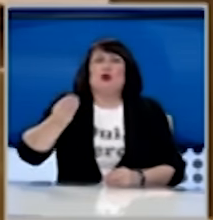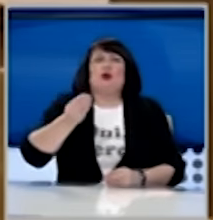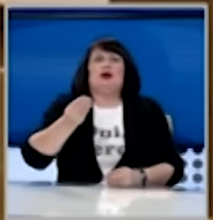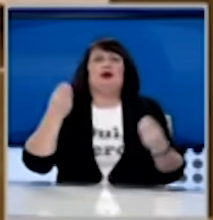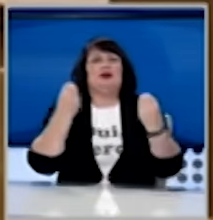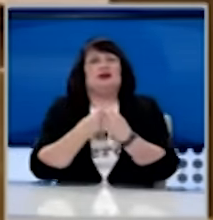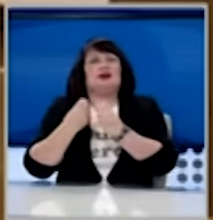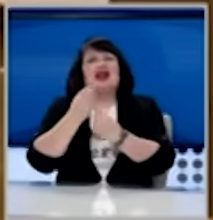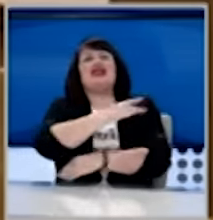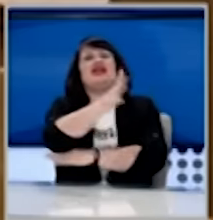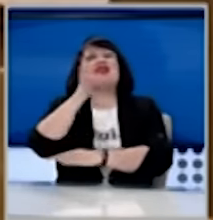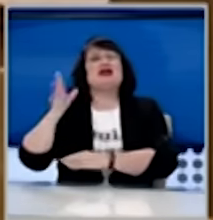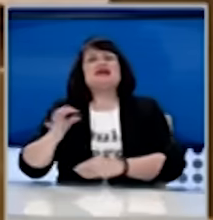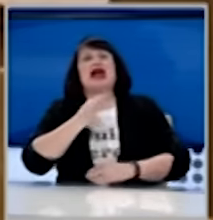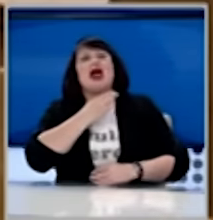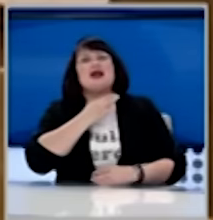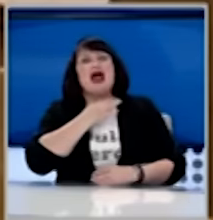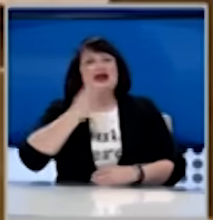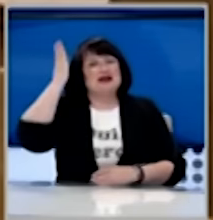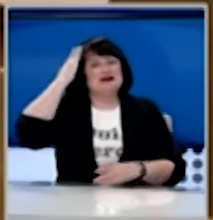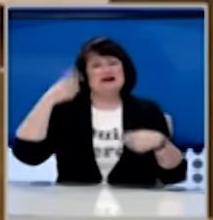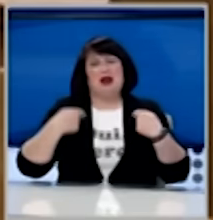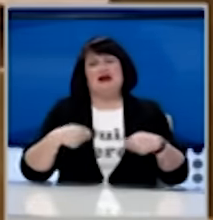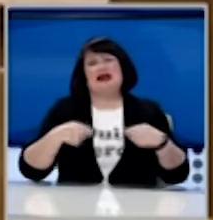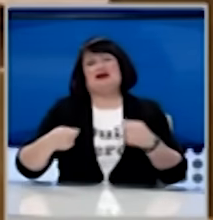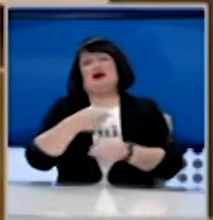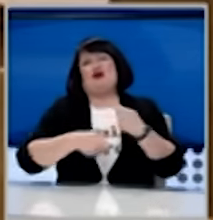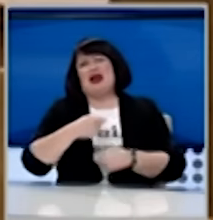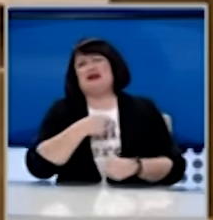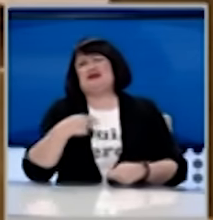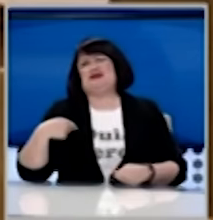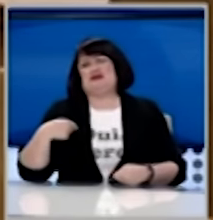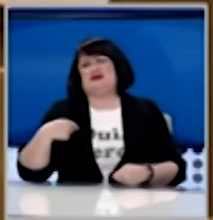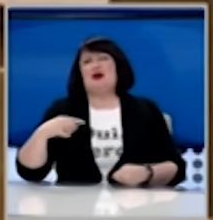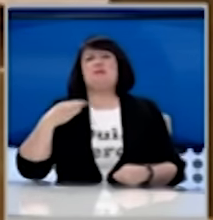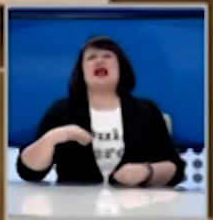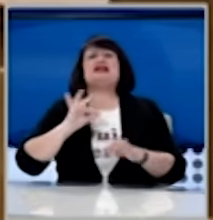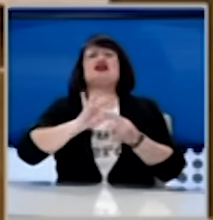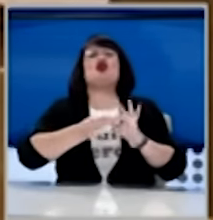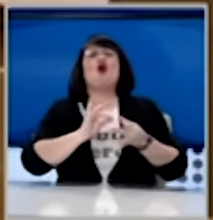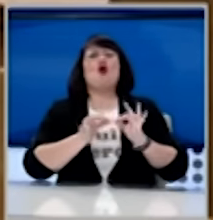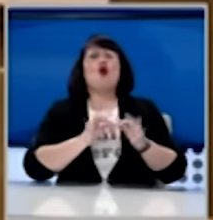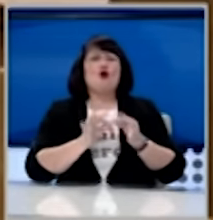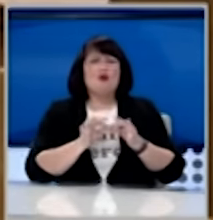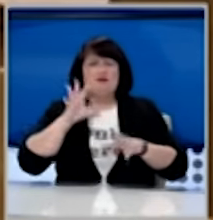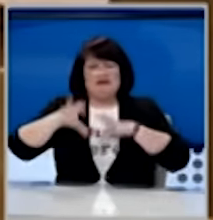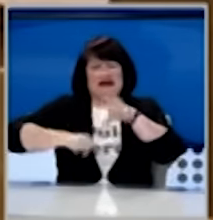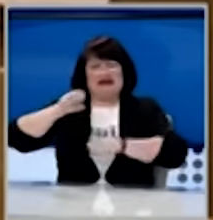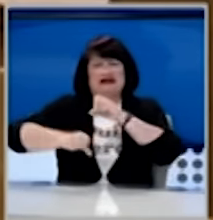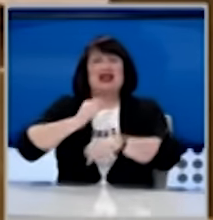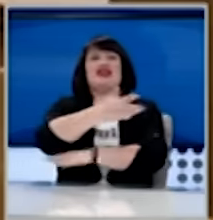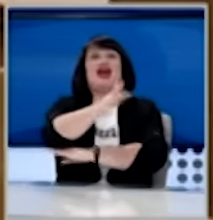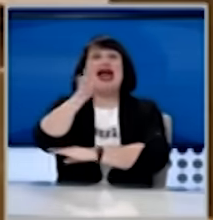προσαρμογή των δασών στις ανάγκες της καπιταλιστικής αγοράς και των πράσινων ομίλων οι οποίοι αρπάζουν τα